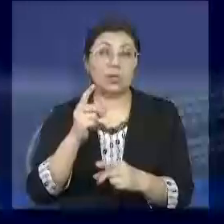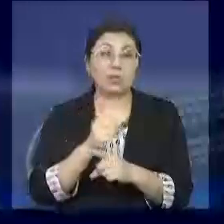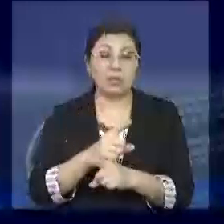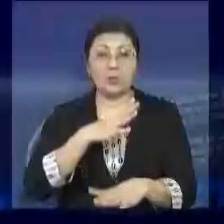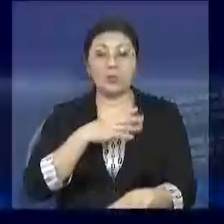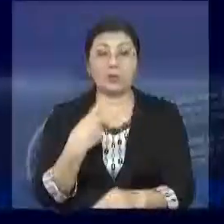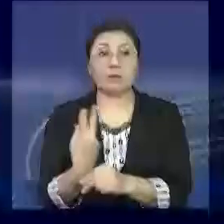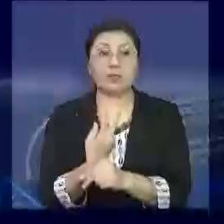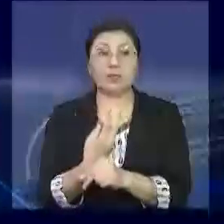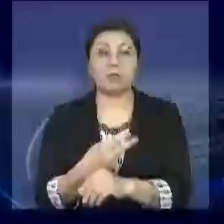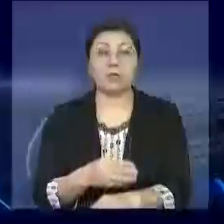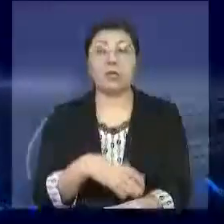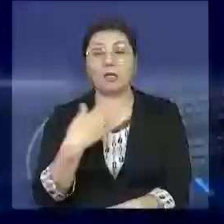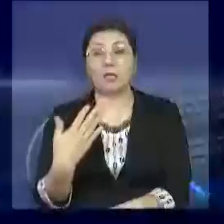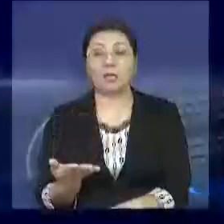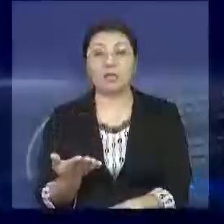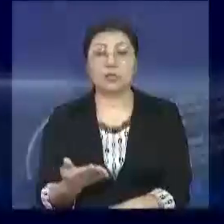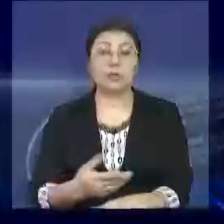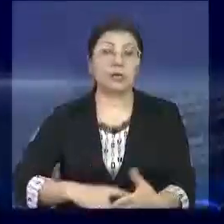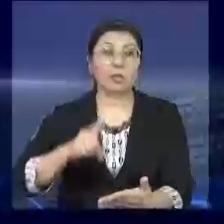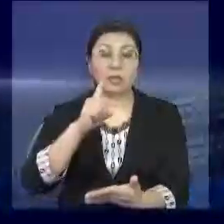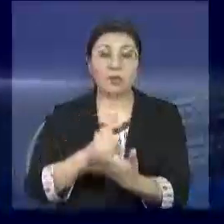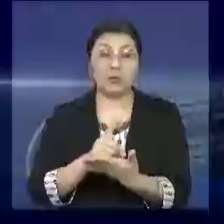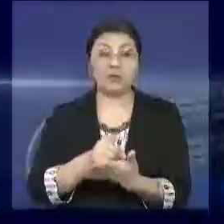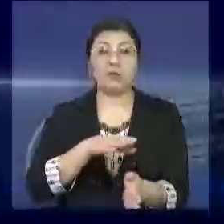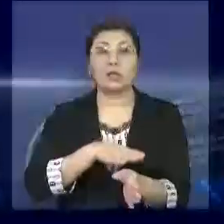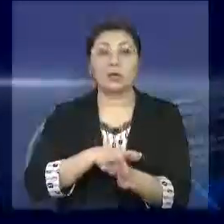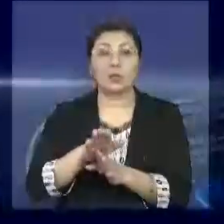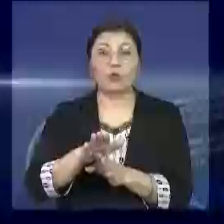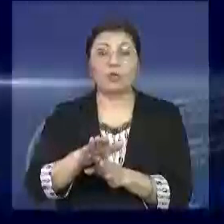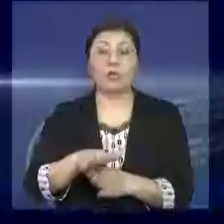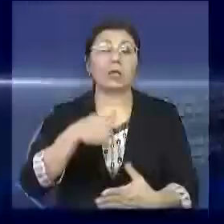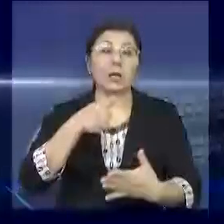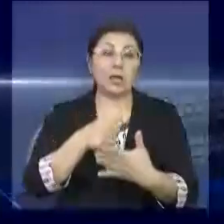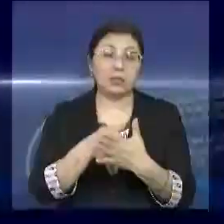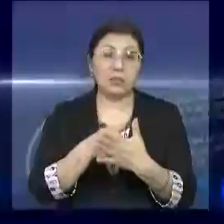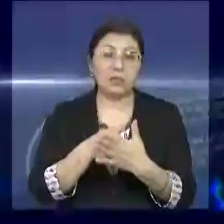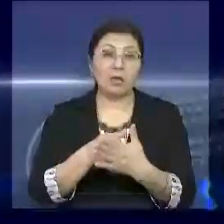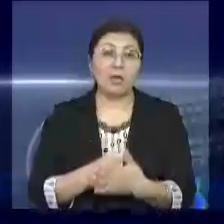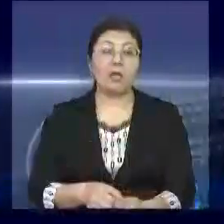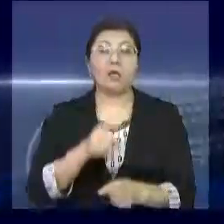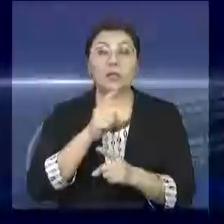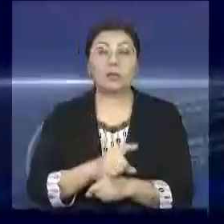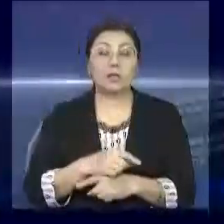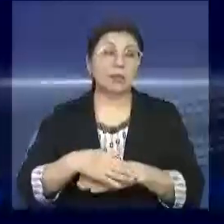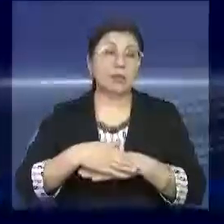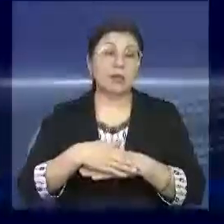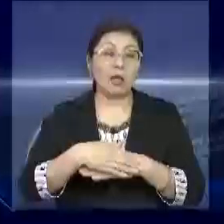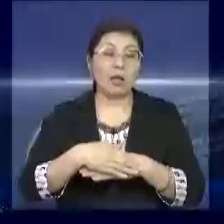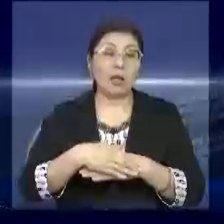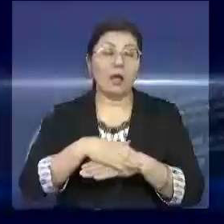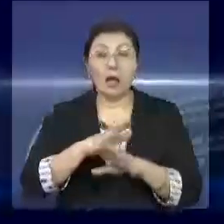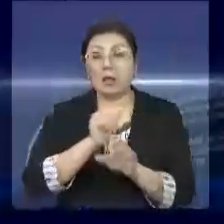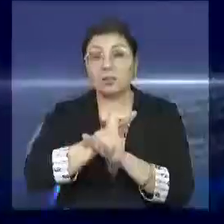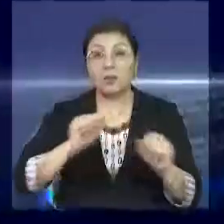екінші тараптың міндеттемесі толық орындалғанға дейін ол тыйым алынуға жатпайды.